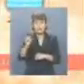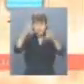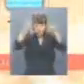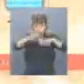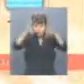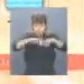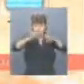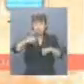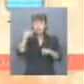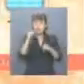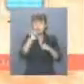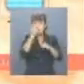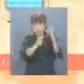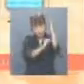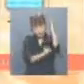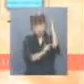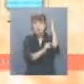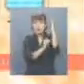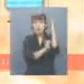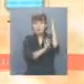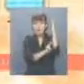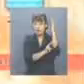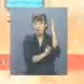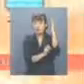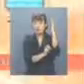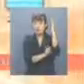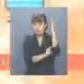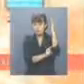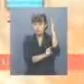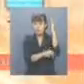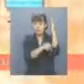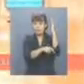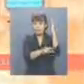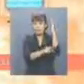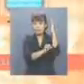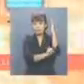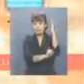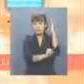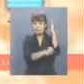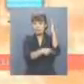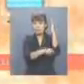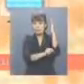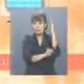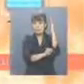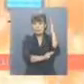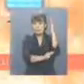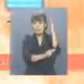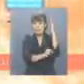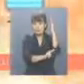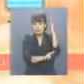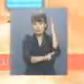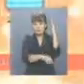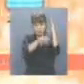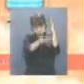บางแห่งบริเวณจังหวัดสุราษฎร์ธานีนครศรีธรรมราชพัทลุงสงขลาปัตตานียะลานราธิวาสอุณหภูมิระหว่